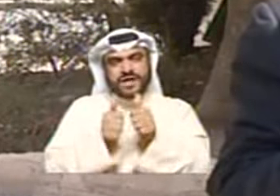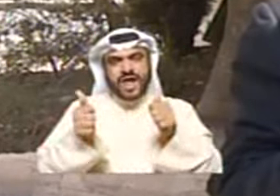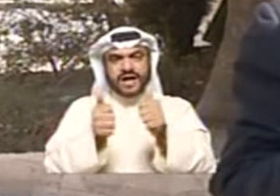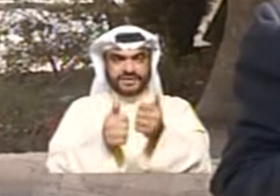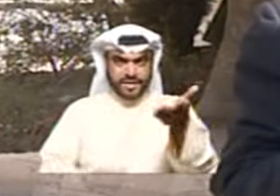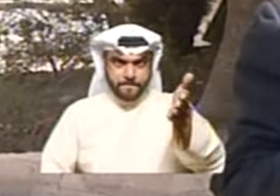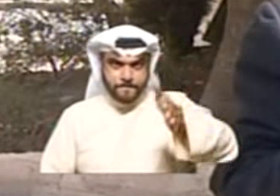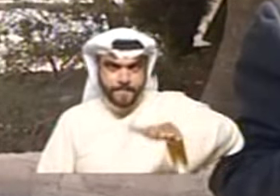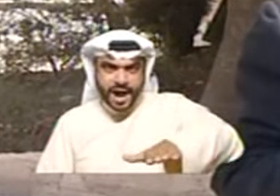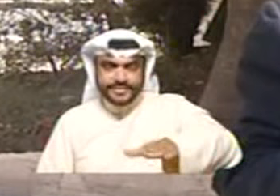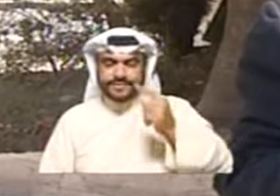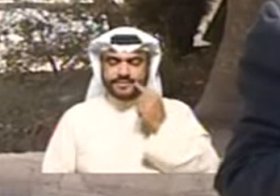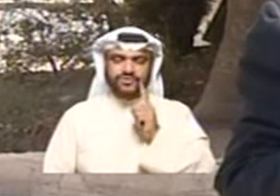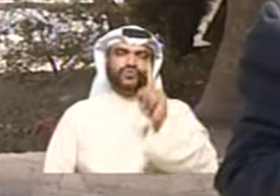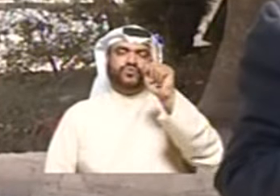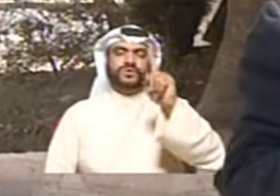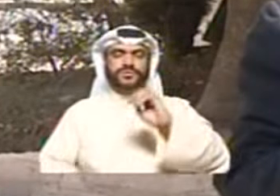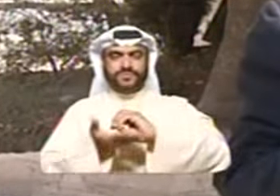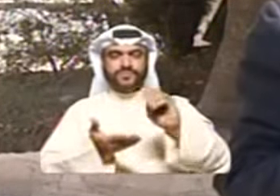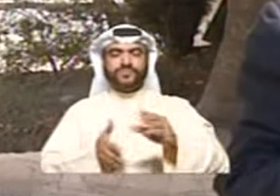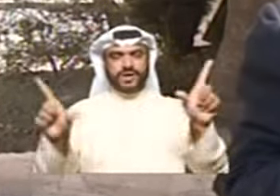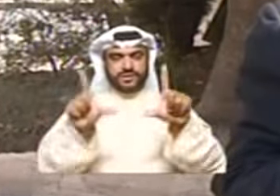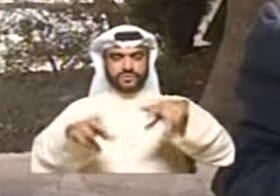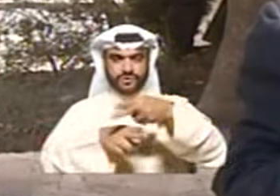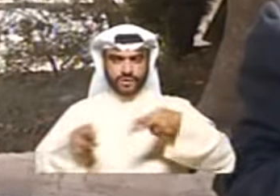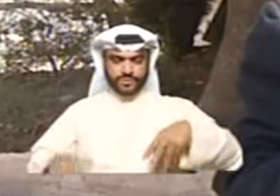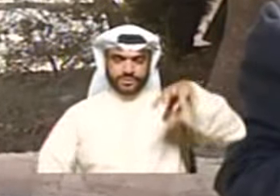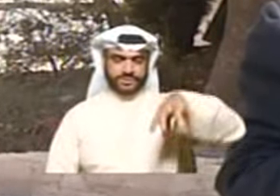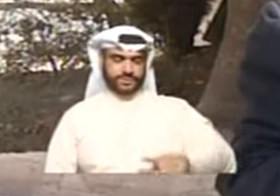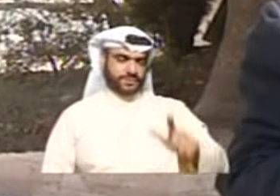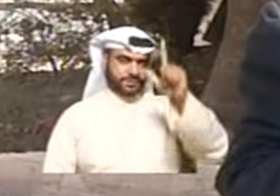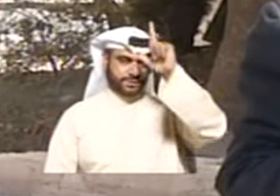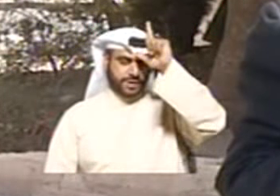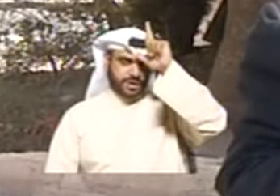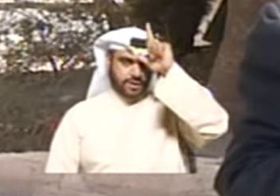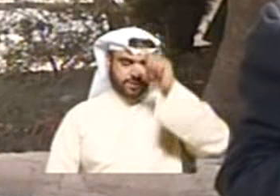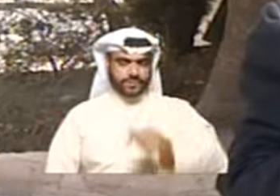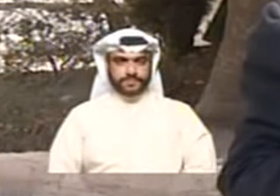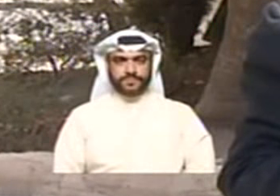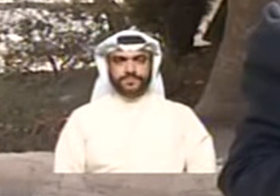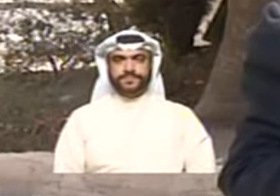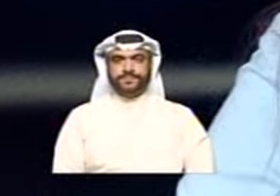اللاجئين السوريين المنتشرين في الأردن. البدري، تلفزيون دولة الكويت، عمان.